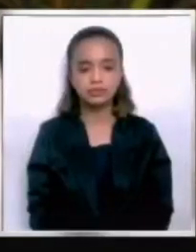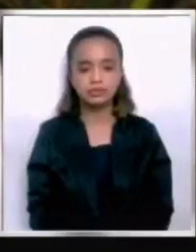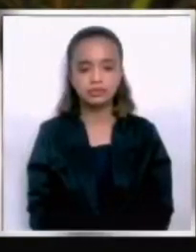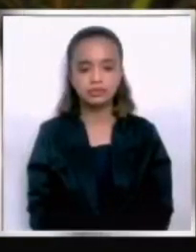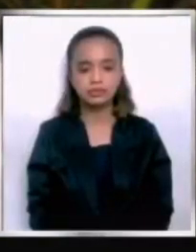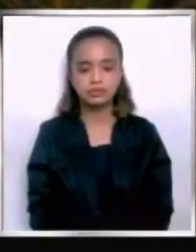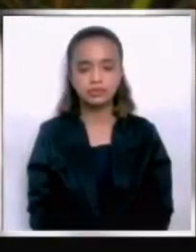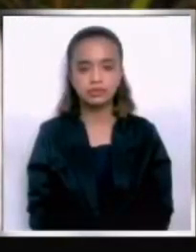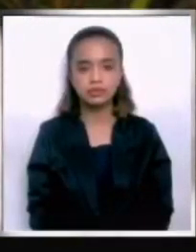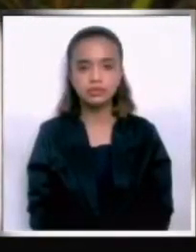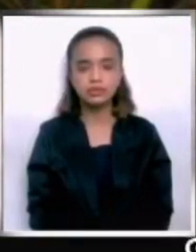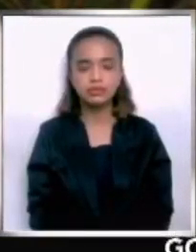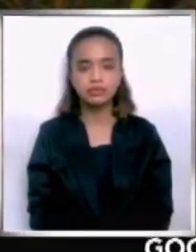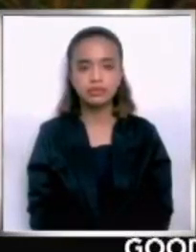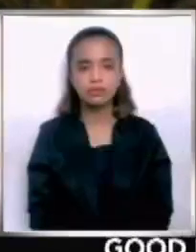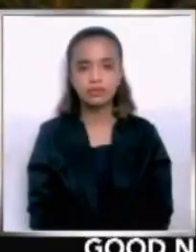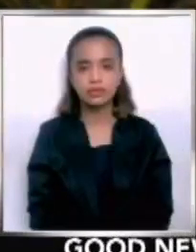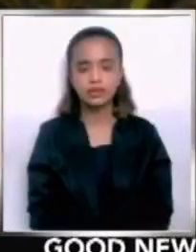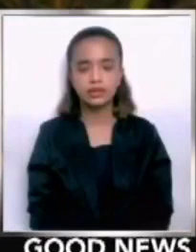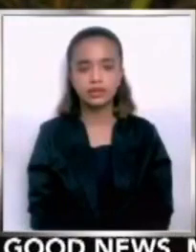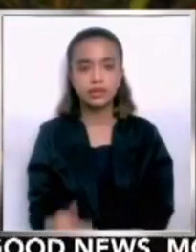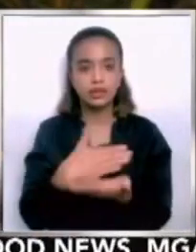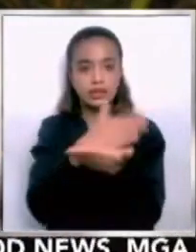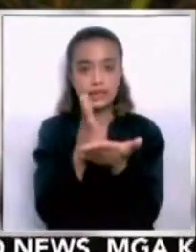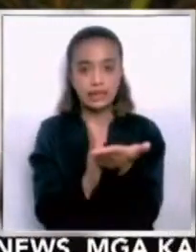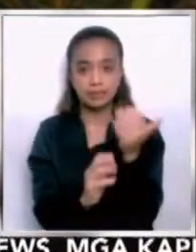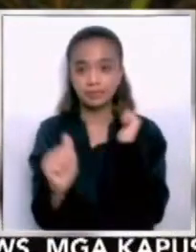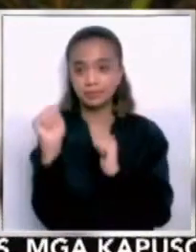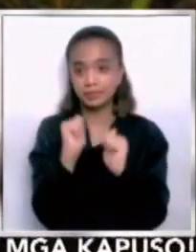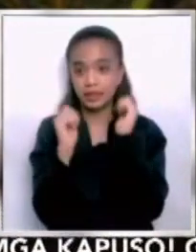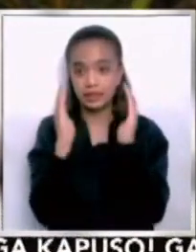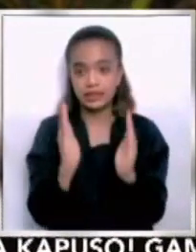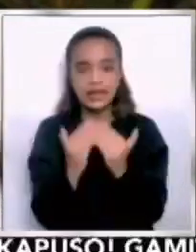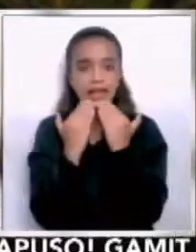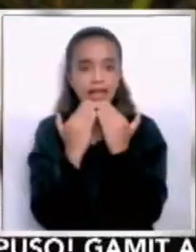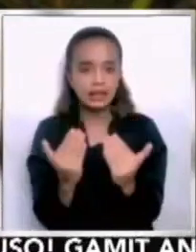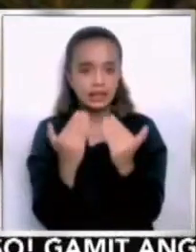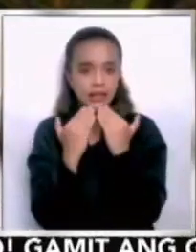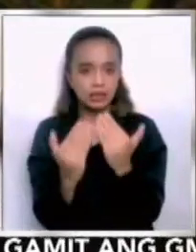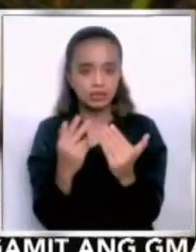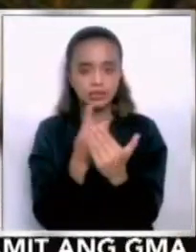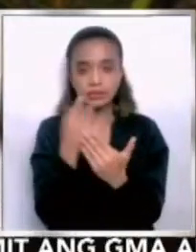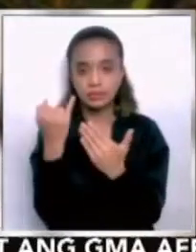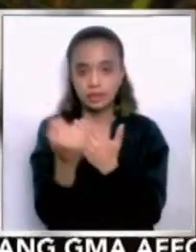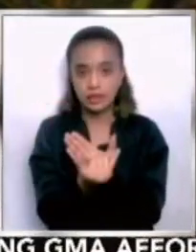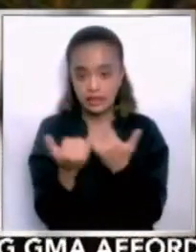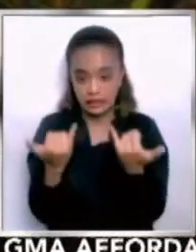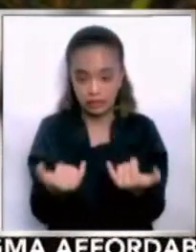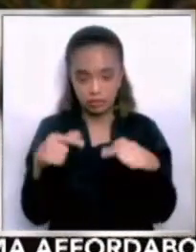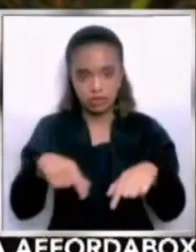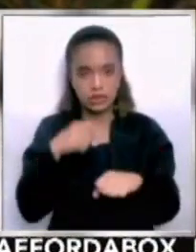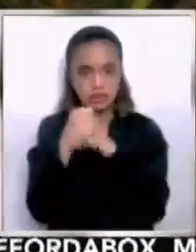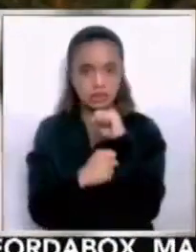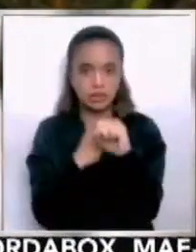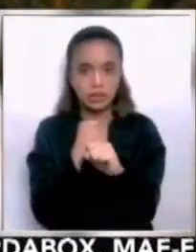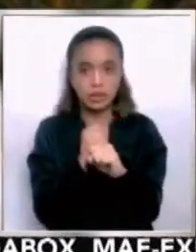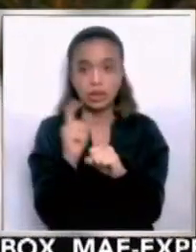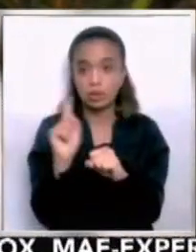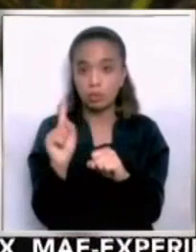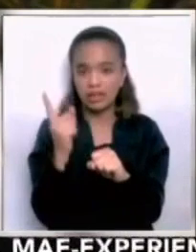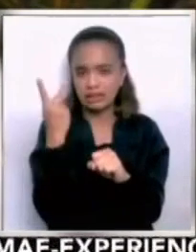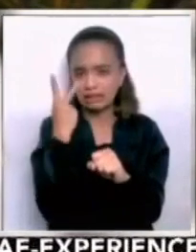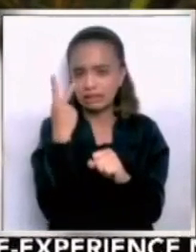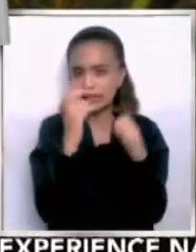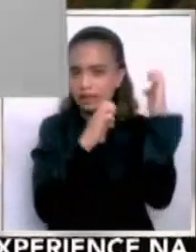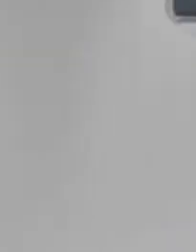Very thankful daw ang ilang Sparkle artists sa kanilang mga proyekto ngayong 2022. Ang mga dapat abangan sa kanila, alamin natin sa Aking